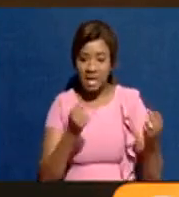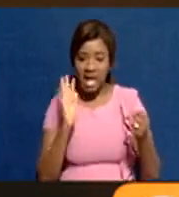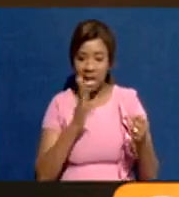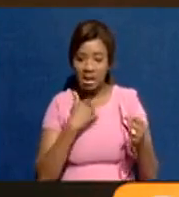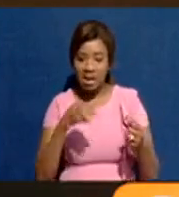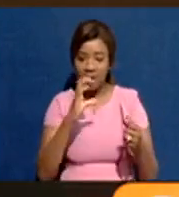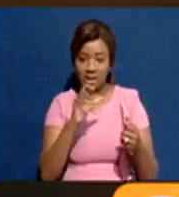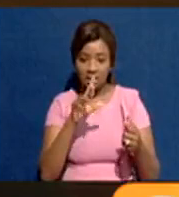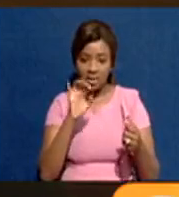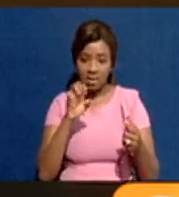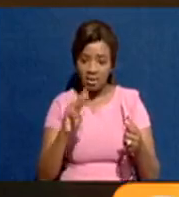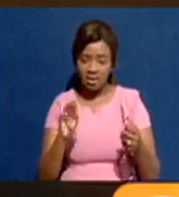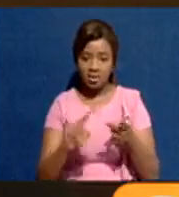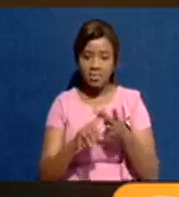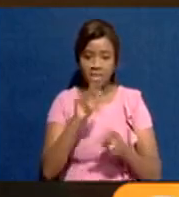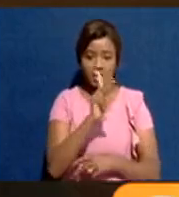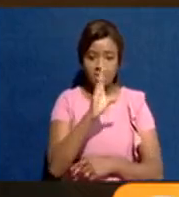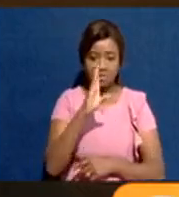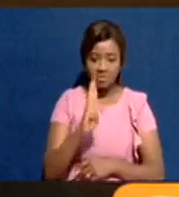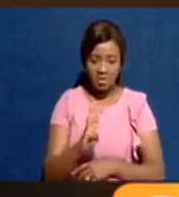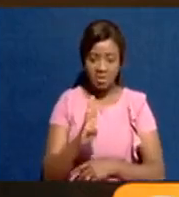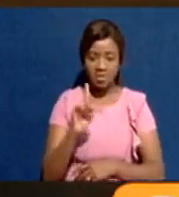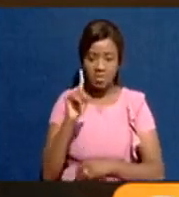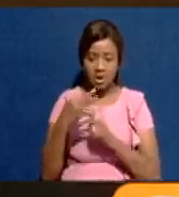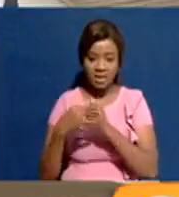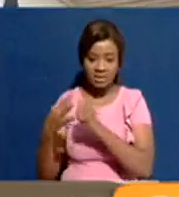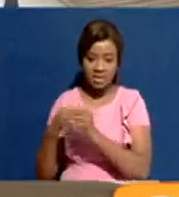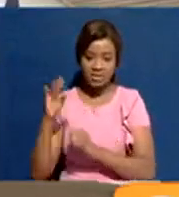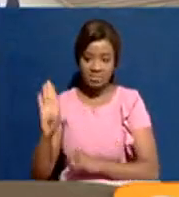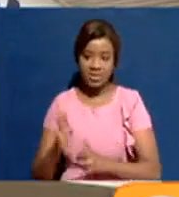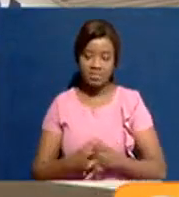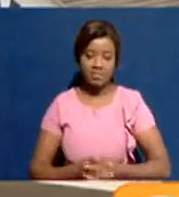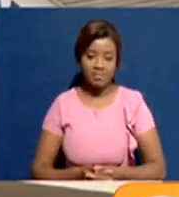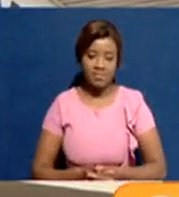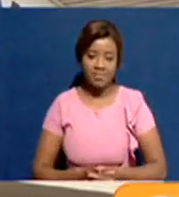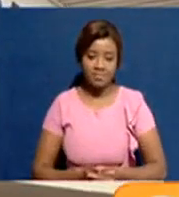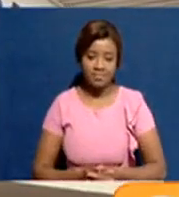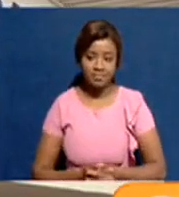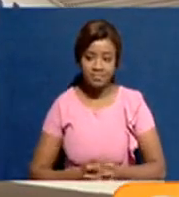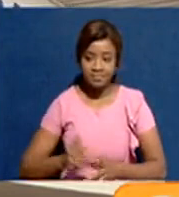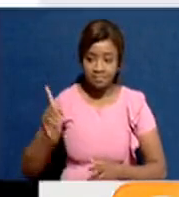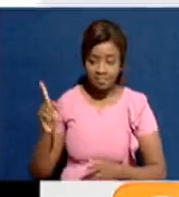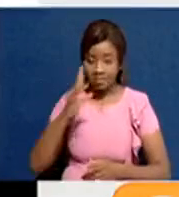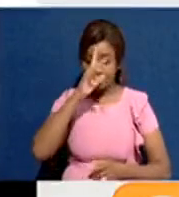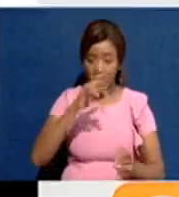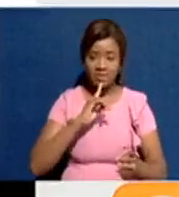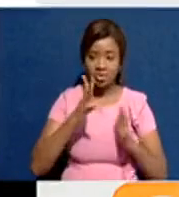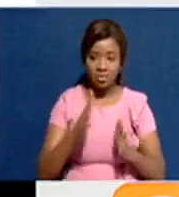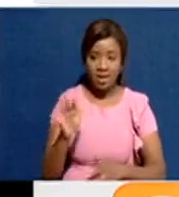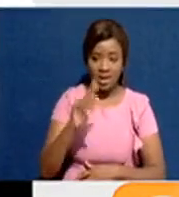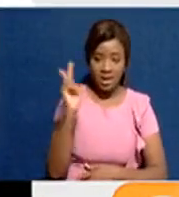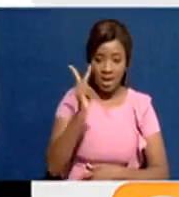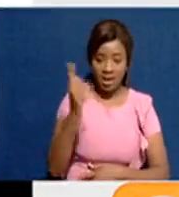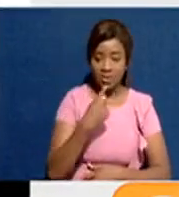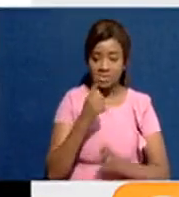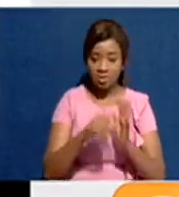cream KCB 188B, wanasema ilikuwa hiyo. Kamanda wa polisi Kayole Paul Wambogu amesema